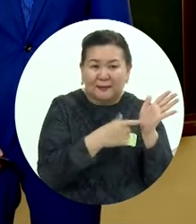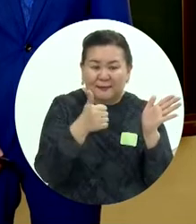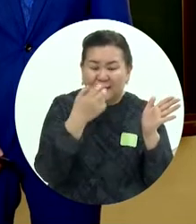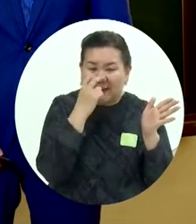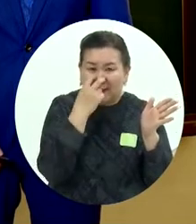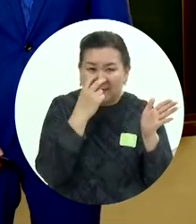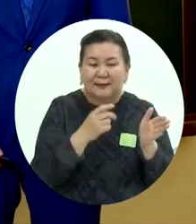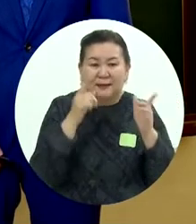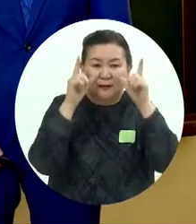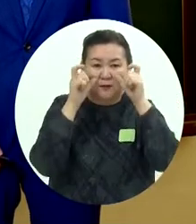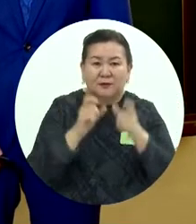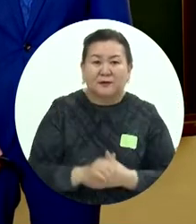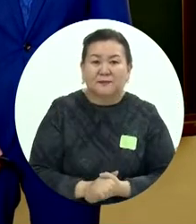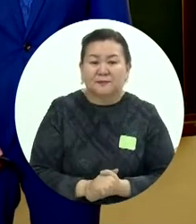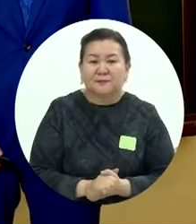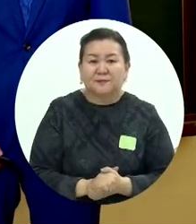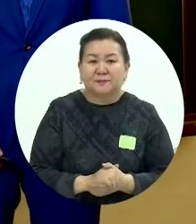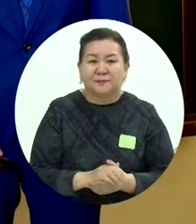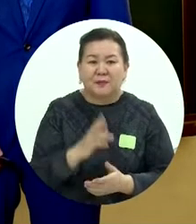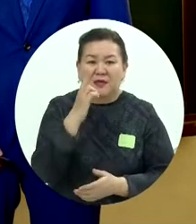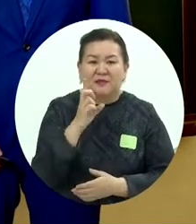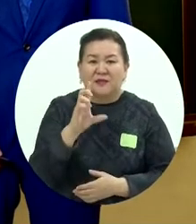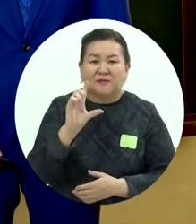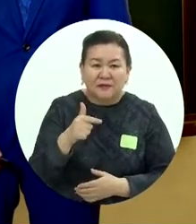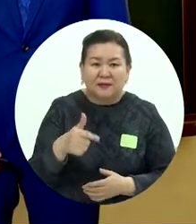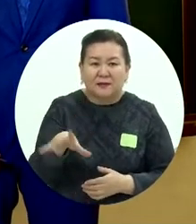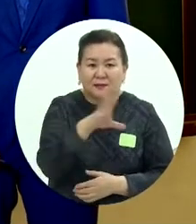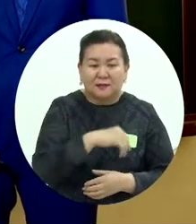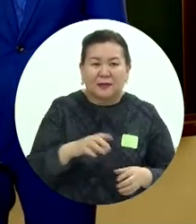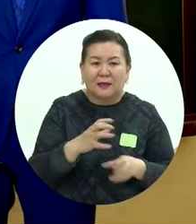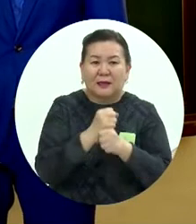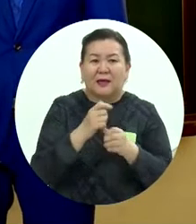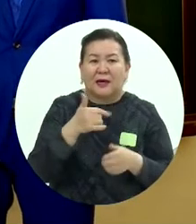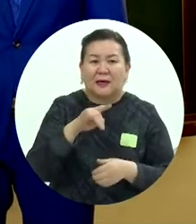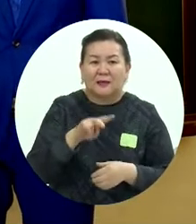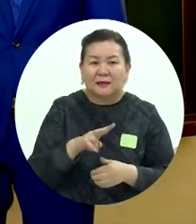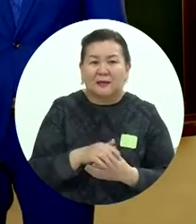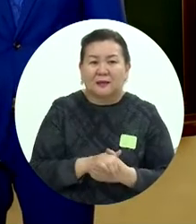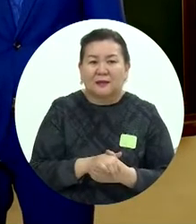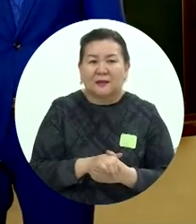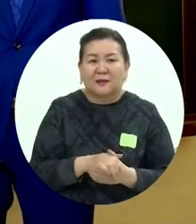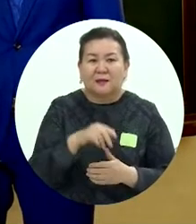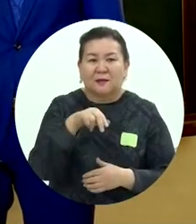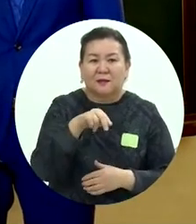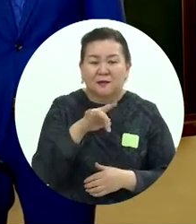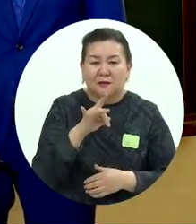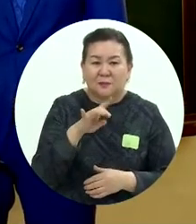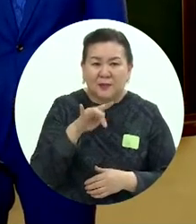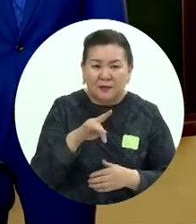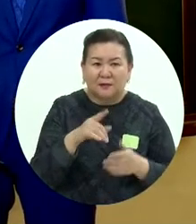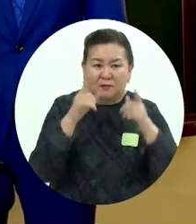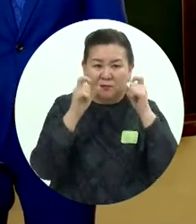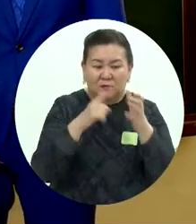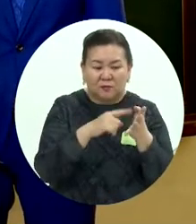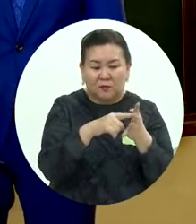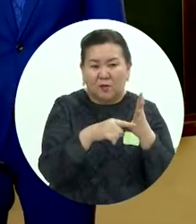зургийг сайтар ажиглаарай. Эдгээрийг бол цэвдэг гаралтай эрлээп гэж нэрлэх нэ. За цэвдгийн гэсэлт хөөлтийн